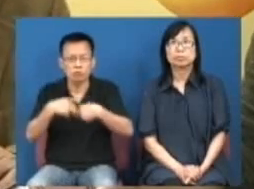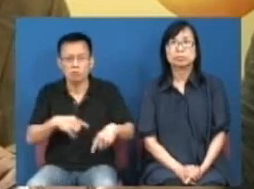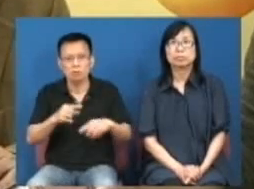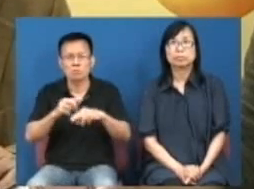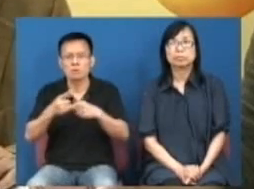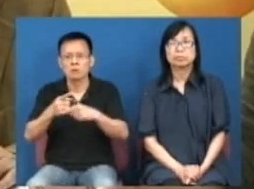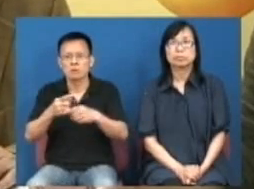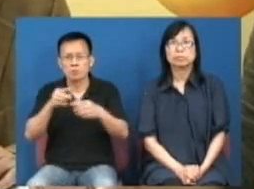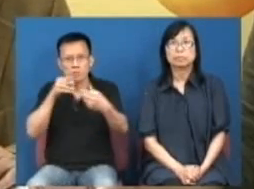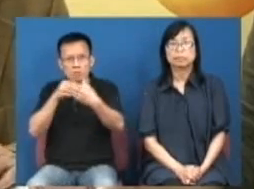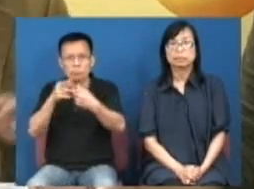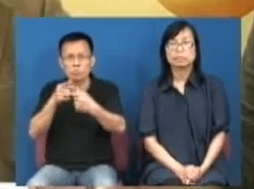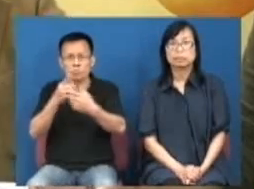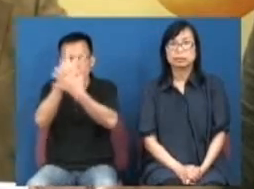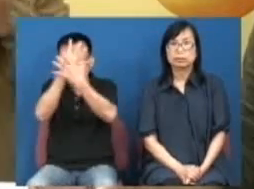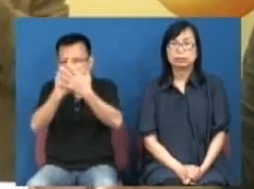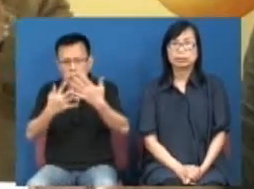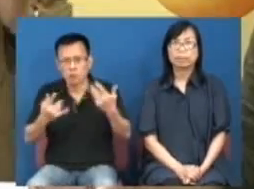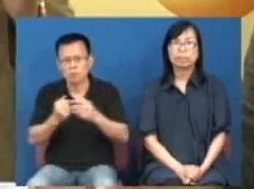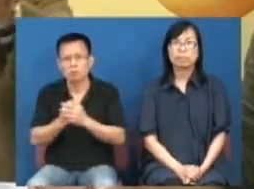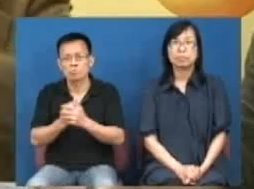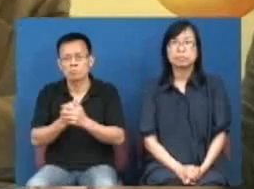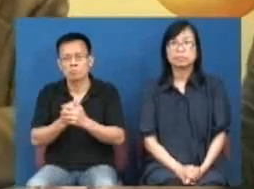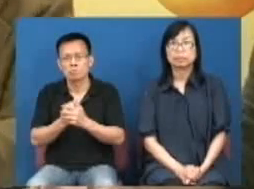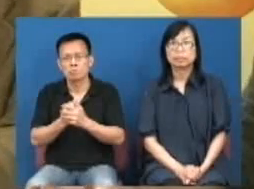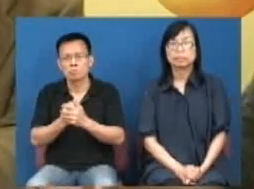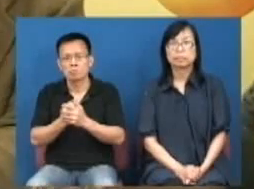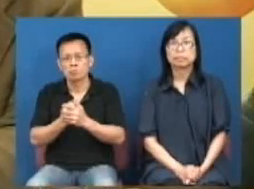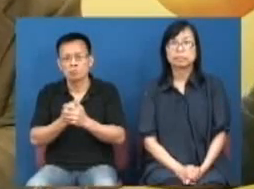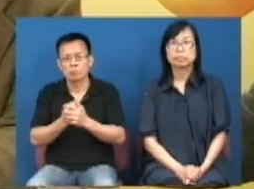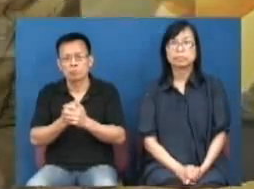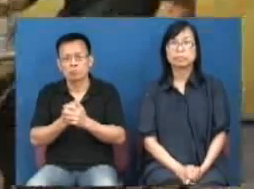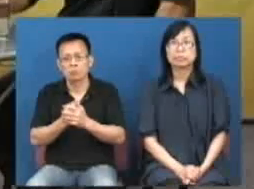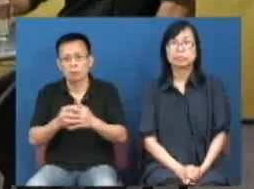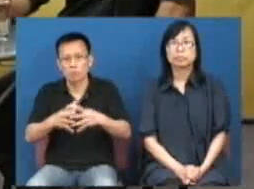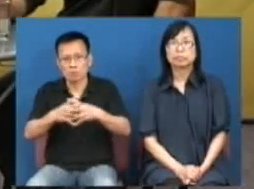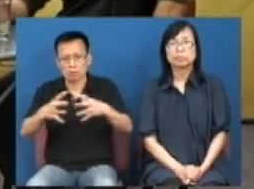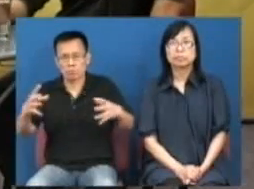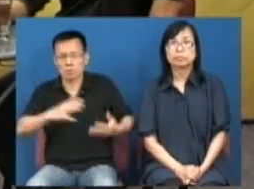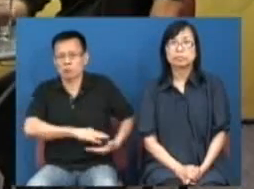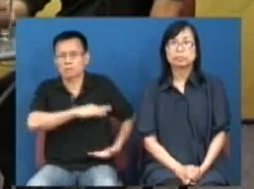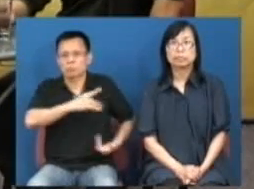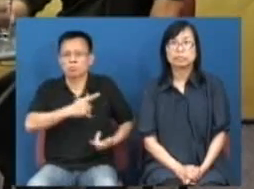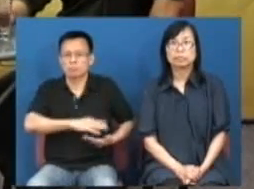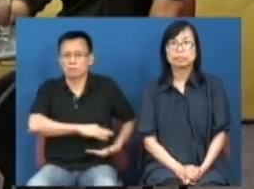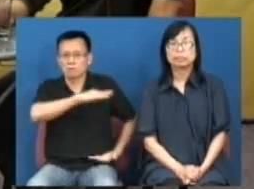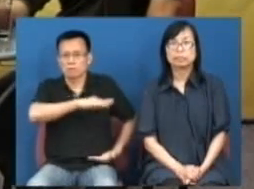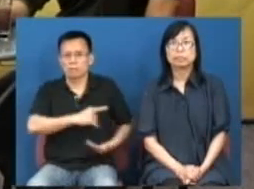咧？是不是因為咧嗰啲大媽撒嗰啲政團啊、啲政黨嘅候選人咧，真係大把水。